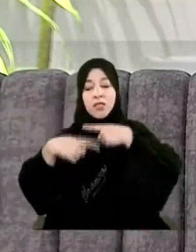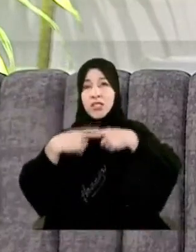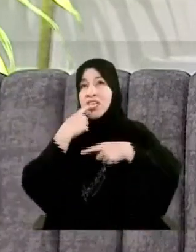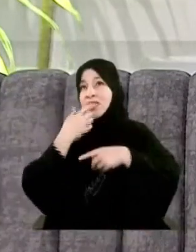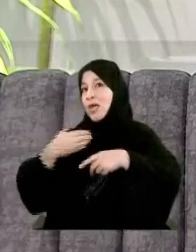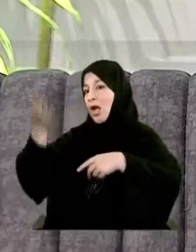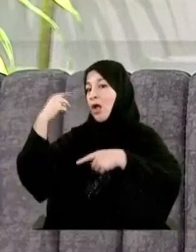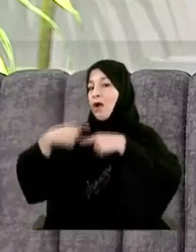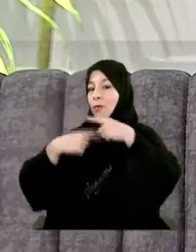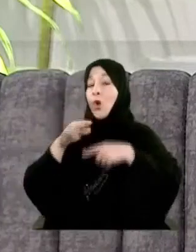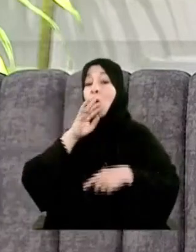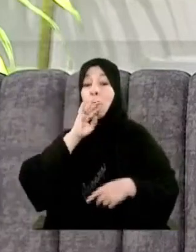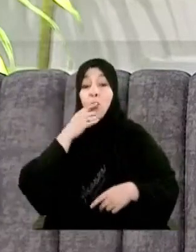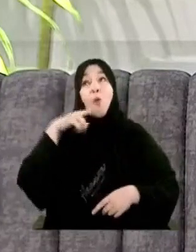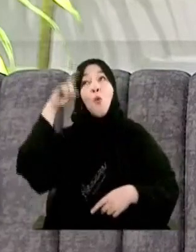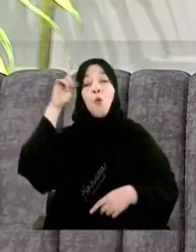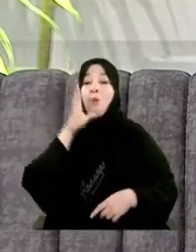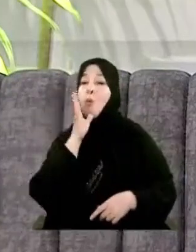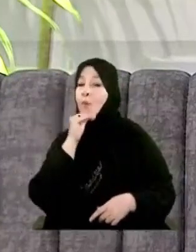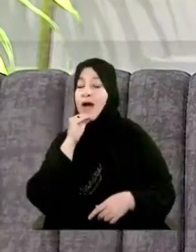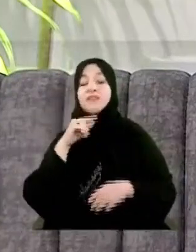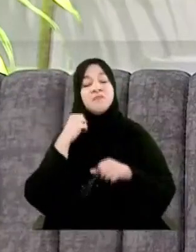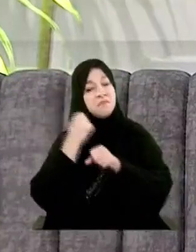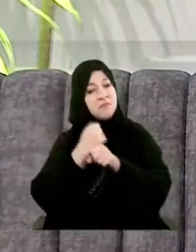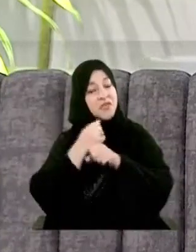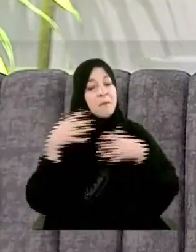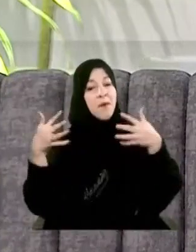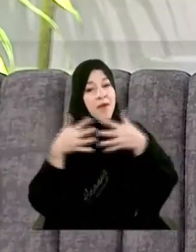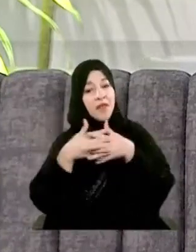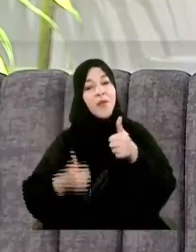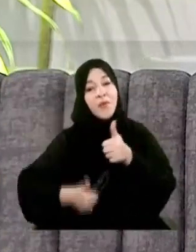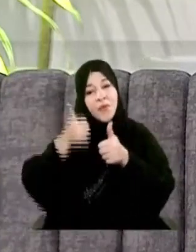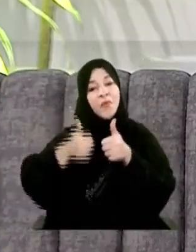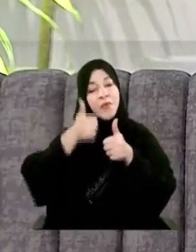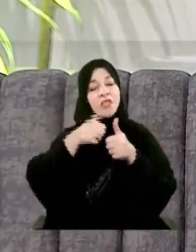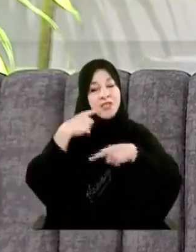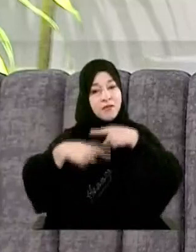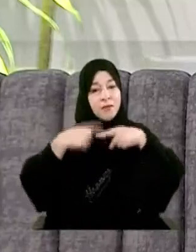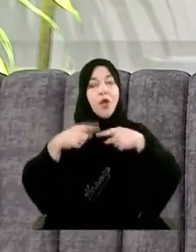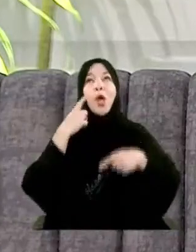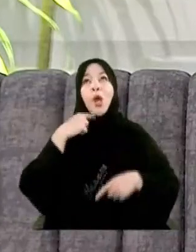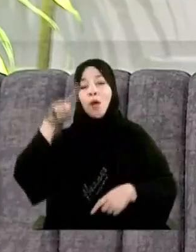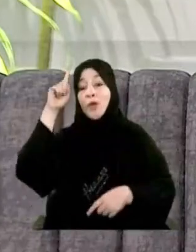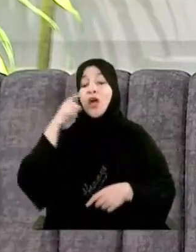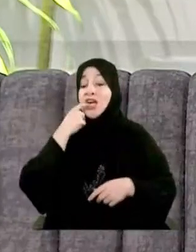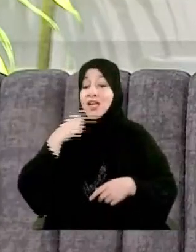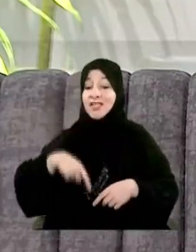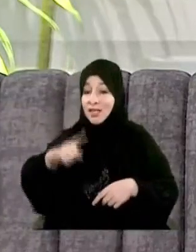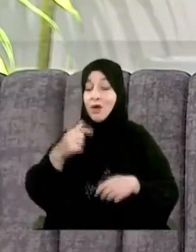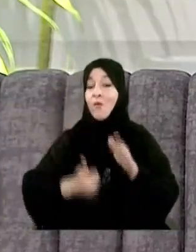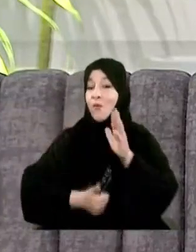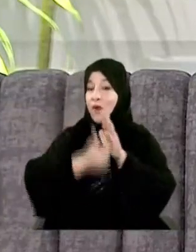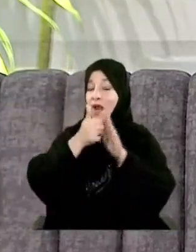عديدة، ولله الحمد السلطنة لها يعني قدم السبق في احراز المراكز الأولى بهذه المسابقة. وهذا العام ولله الحمد